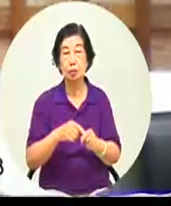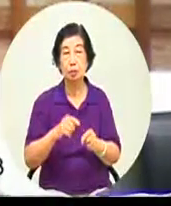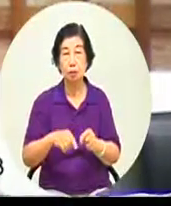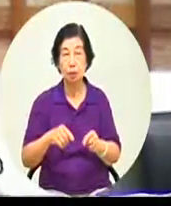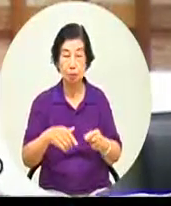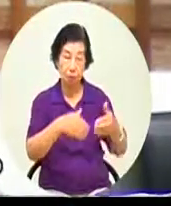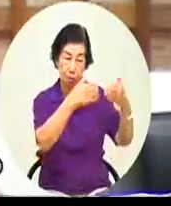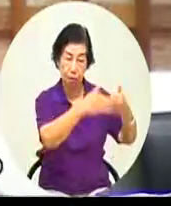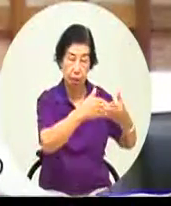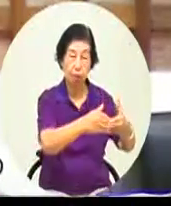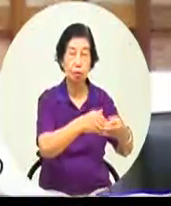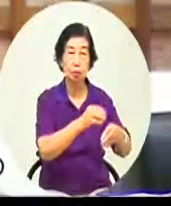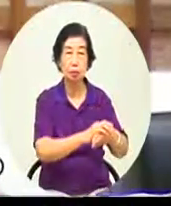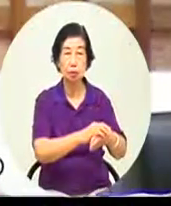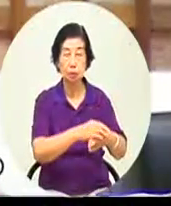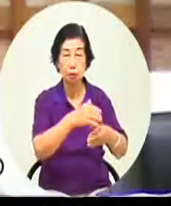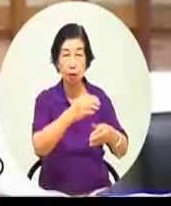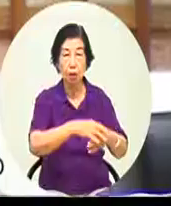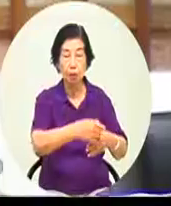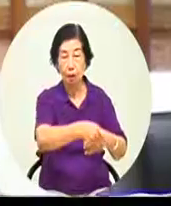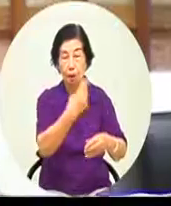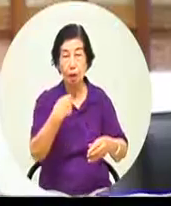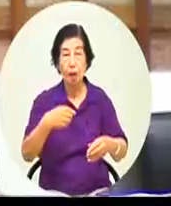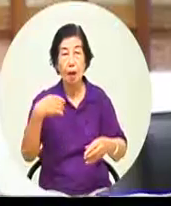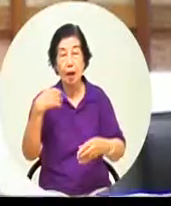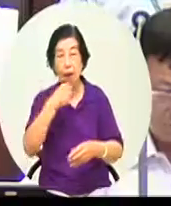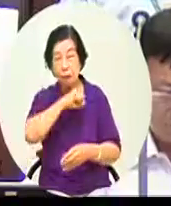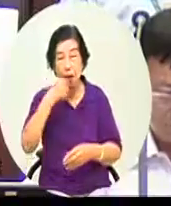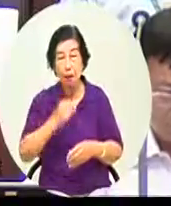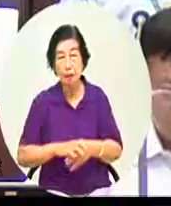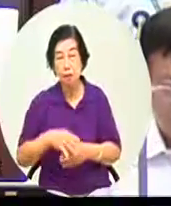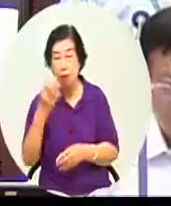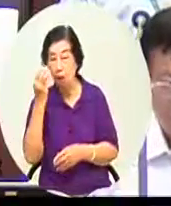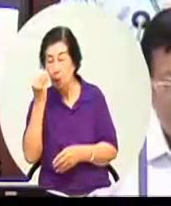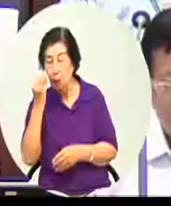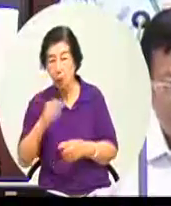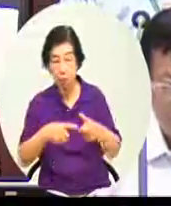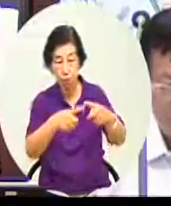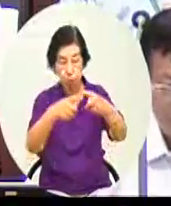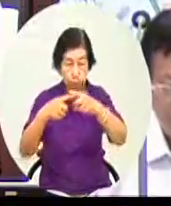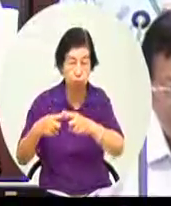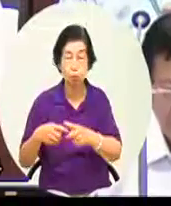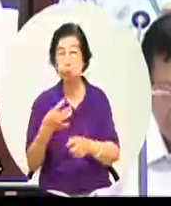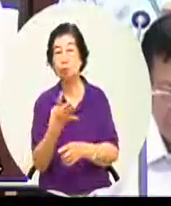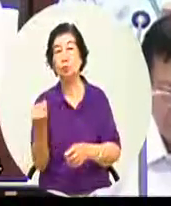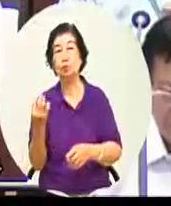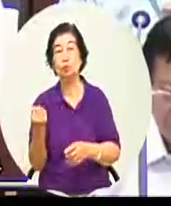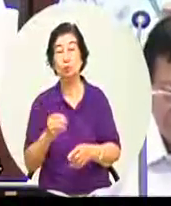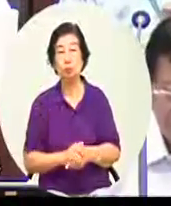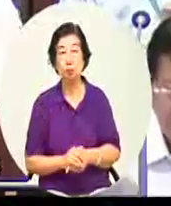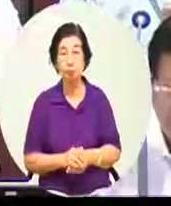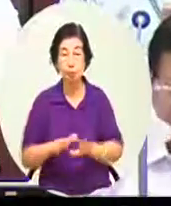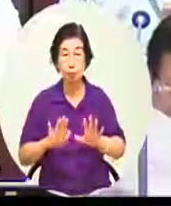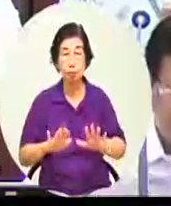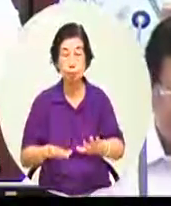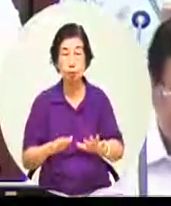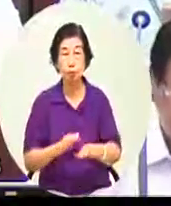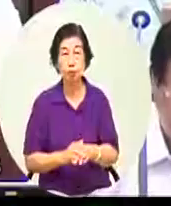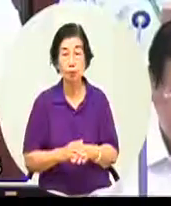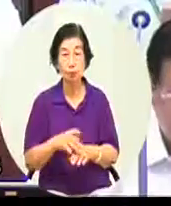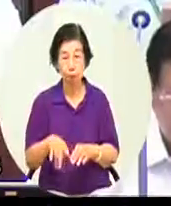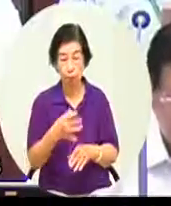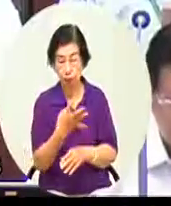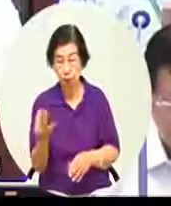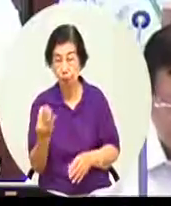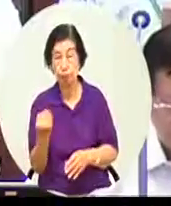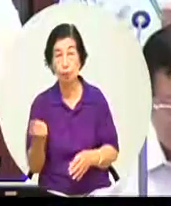的来台的人数有多少？ 好，跟议员报告哈，我们现在目前手上的数据，